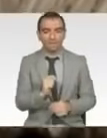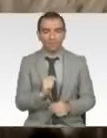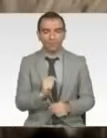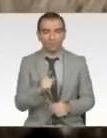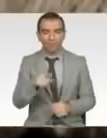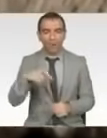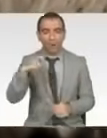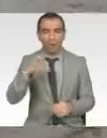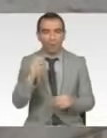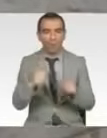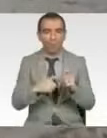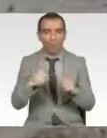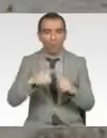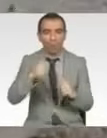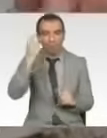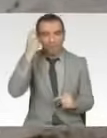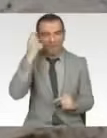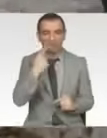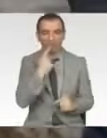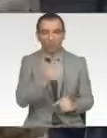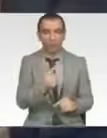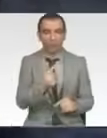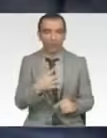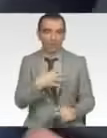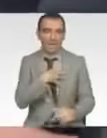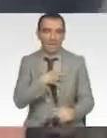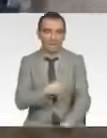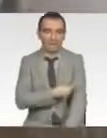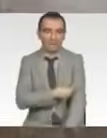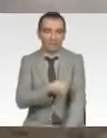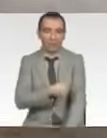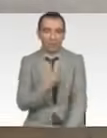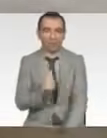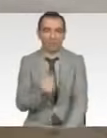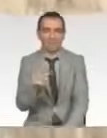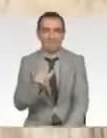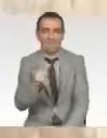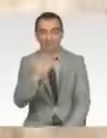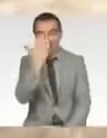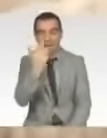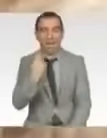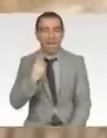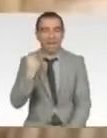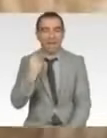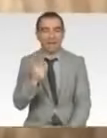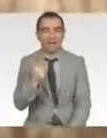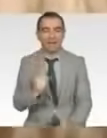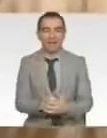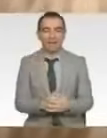Postbaş dediğin? Dırnağının ucuna kadar tüylü olması lazım hakiki karayakanın. Hı hı.